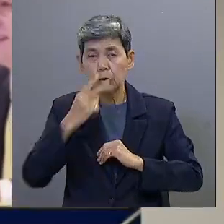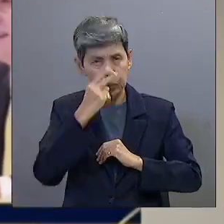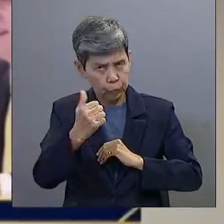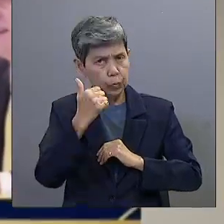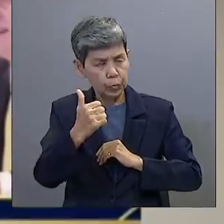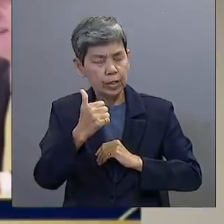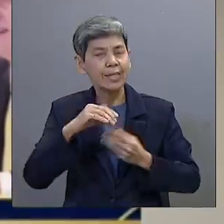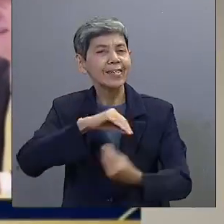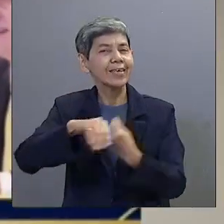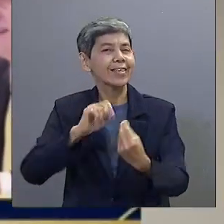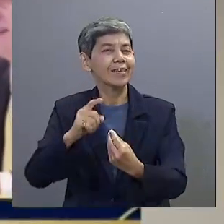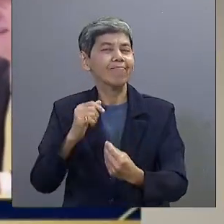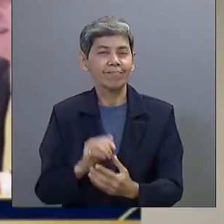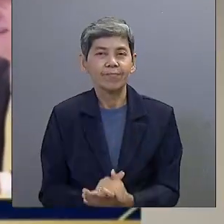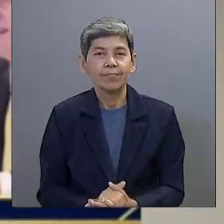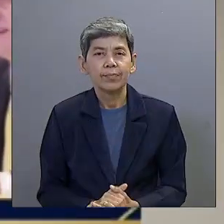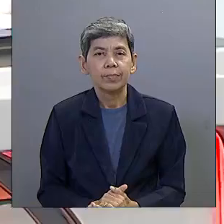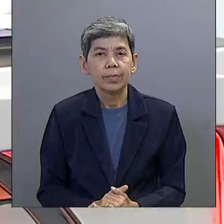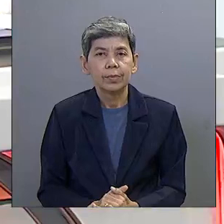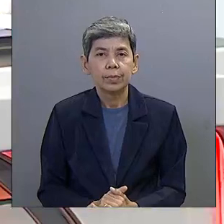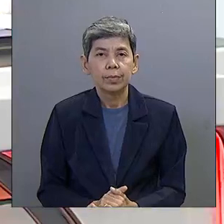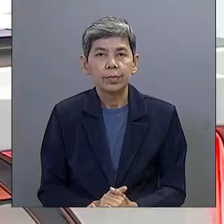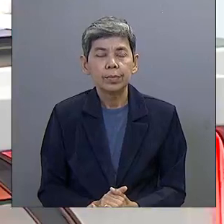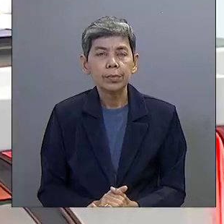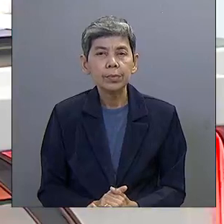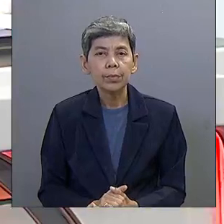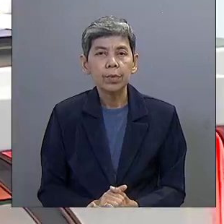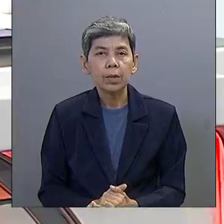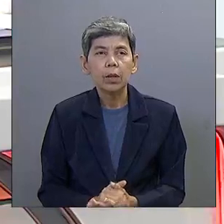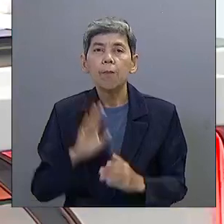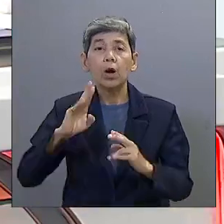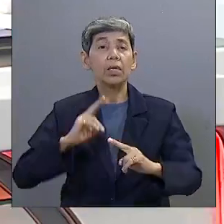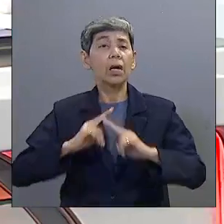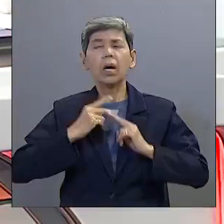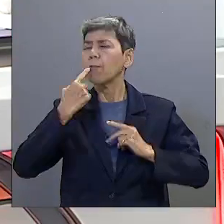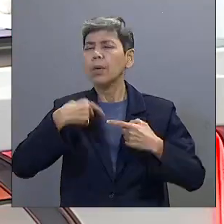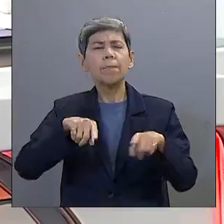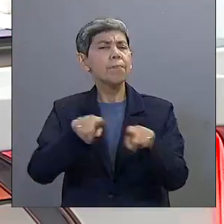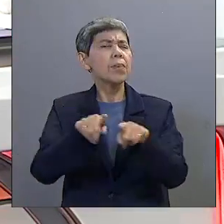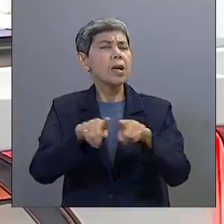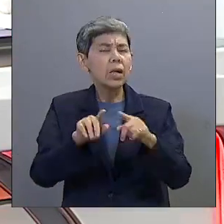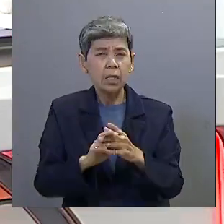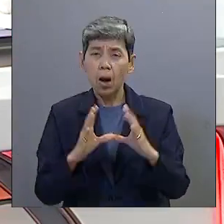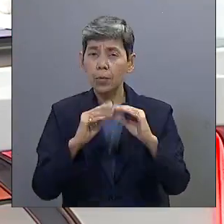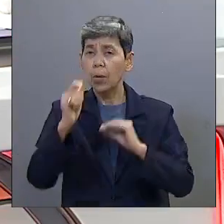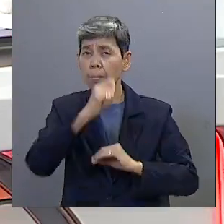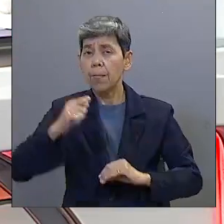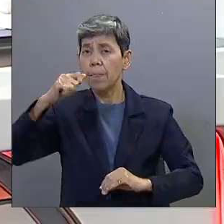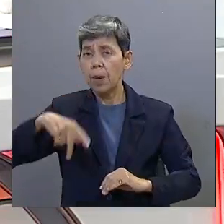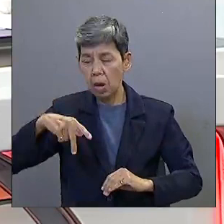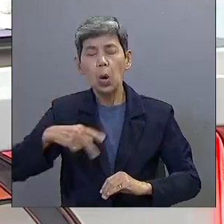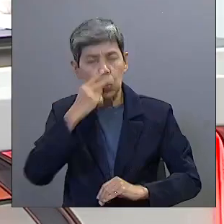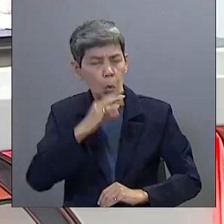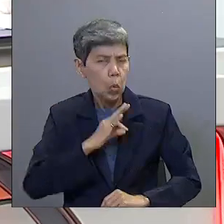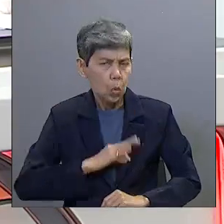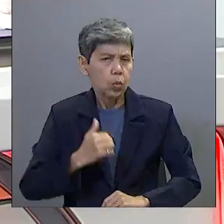การกระตุ้นเศรษฐกิจด้วยครับ ซุ้มเสียงของทางภาคเอกชนก็ไม่ต่างกันนะคะบอกว่าการประชุมเอเปกในครั้งนี้น่าพึ